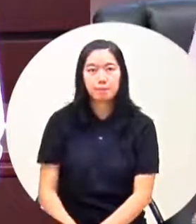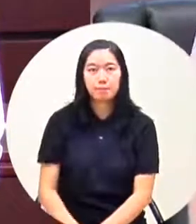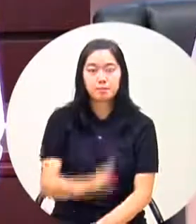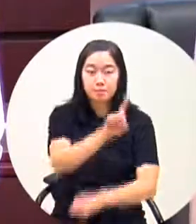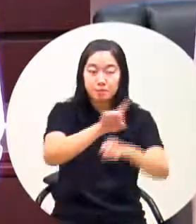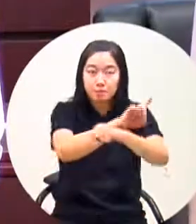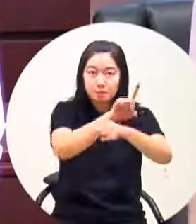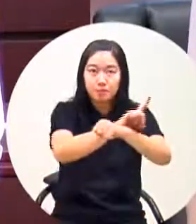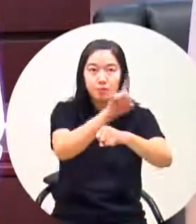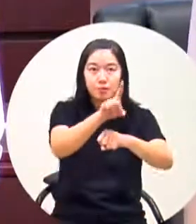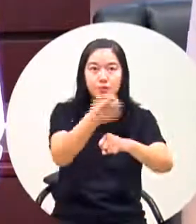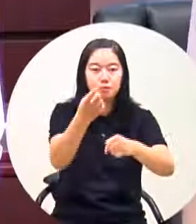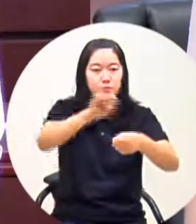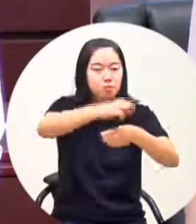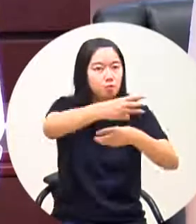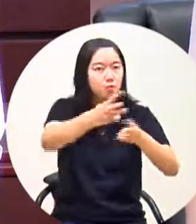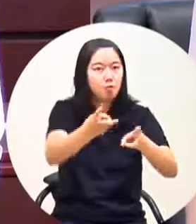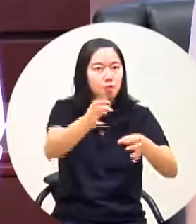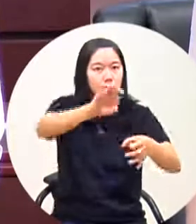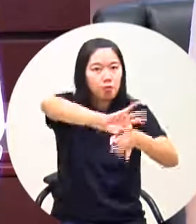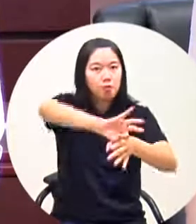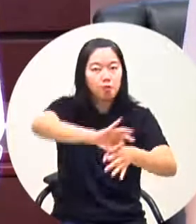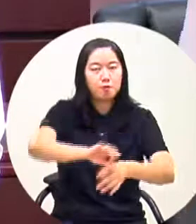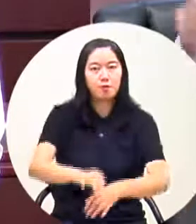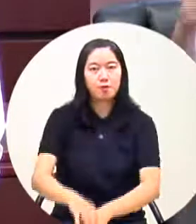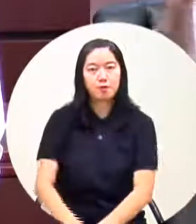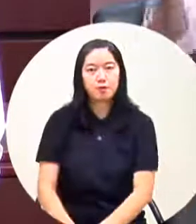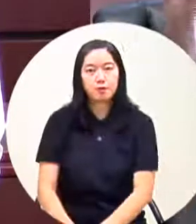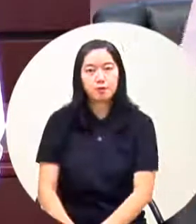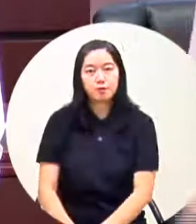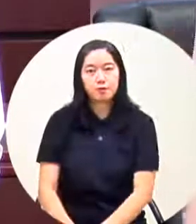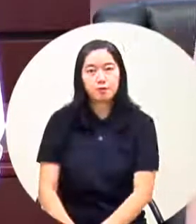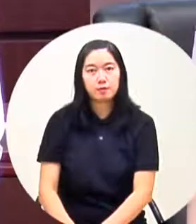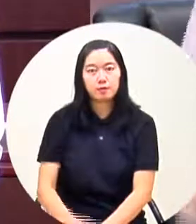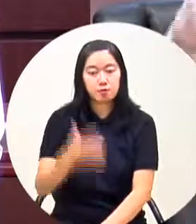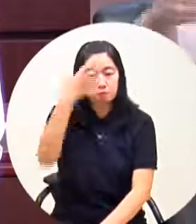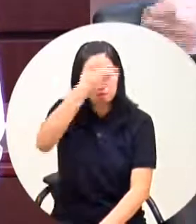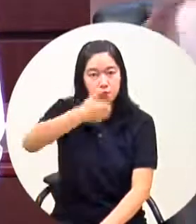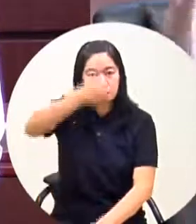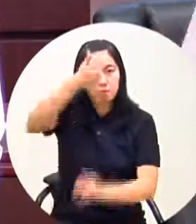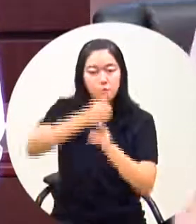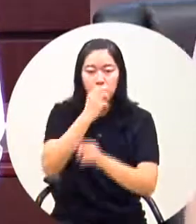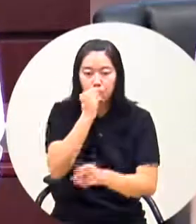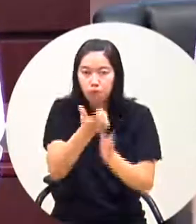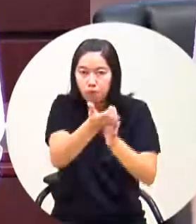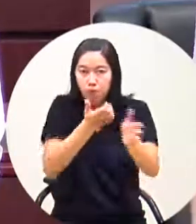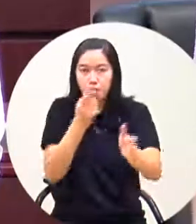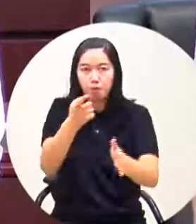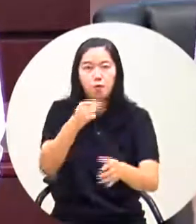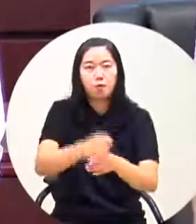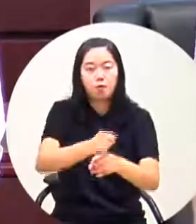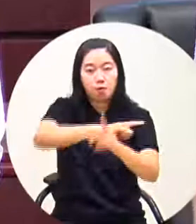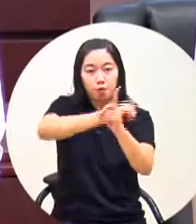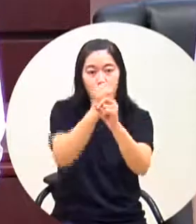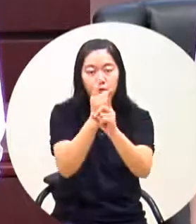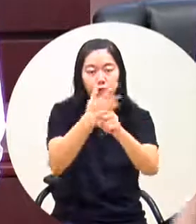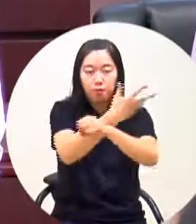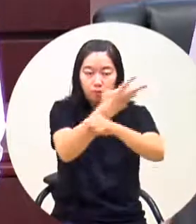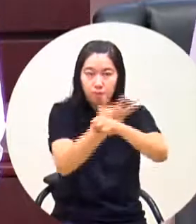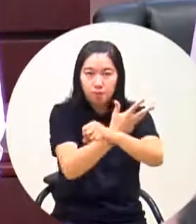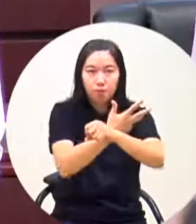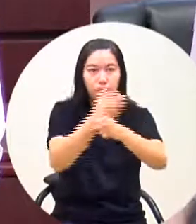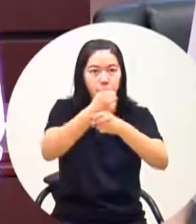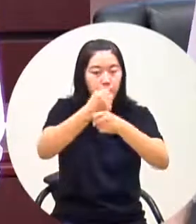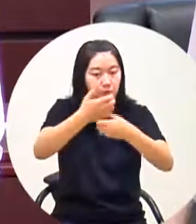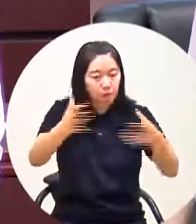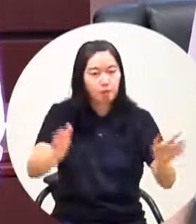好就是他加班的一小时，老板决定提前让你准时八个小时下班。那是